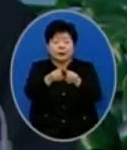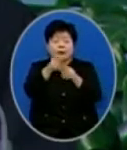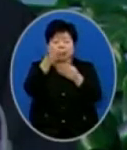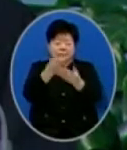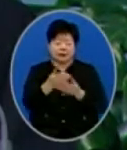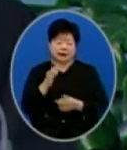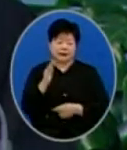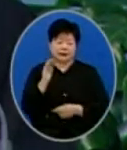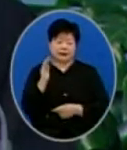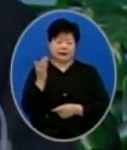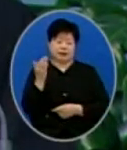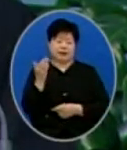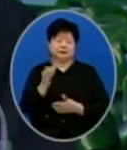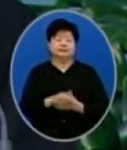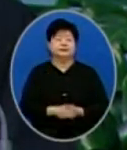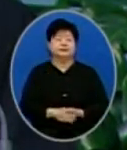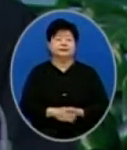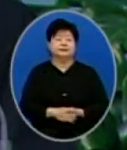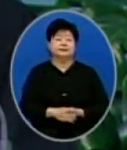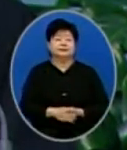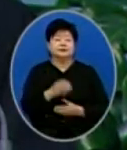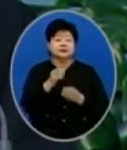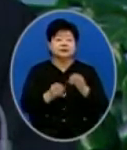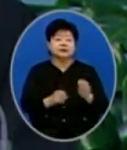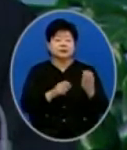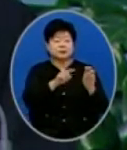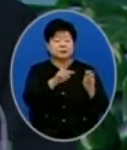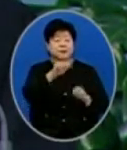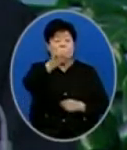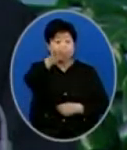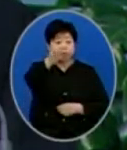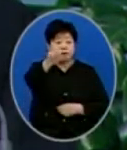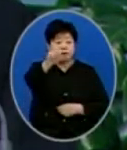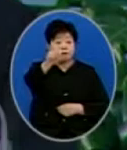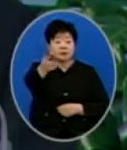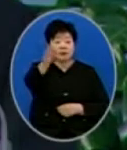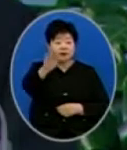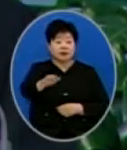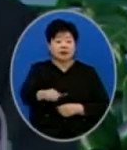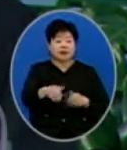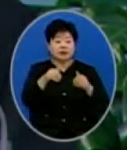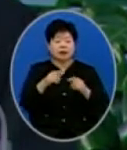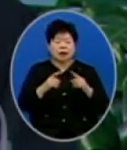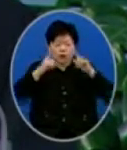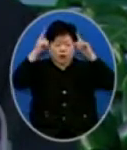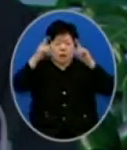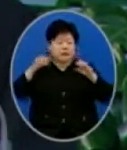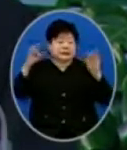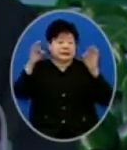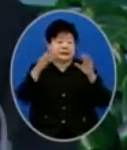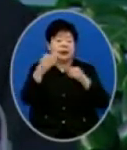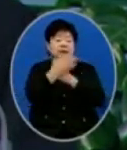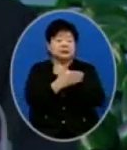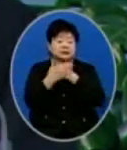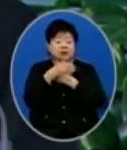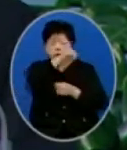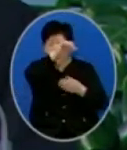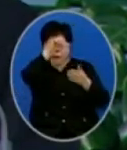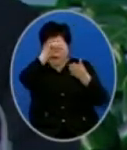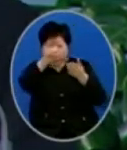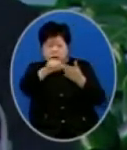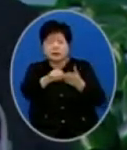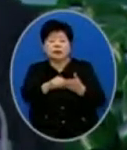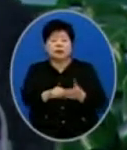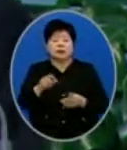함께 받아야 할 것이니라 시편 30편 5절 말씀합니다 그러나 그의 노염은 잠깐이요 그 은총은 평생이로다